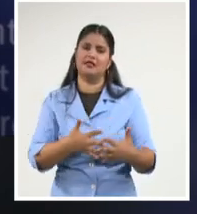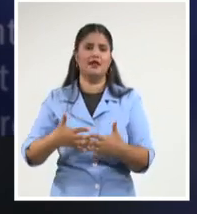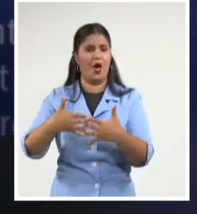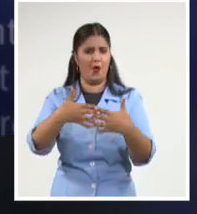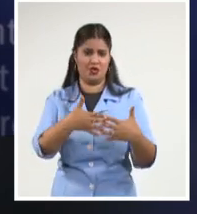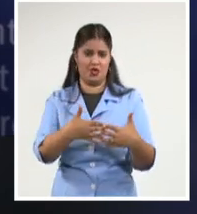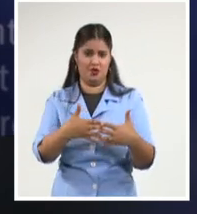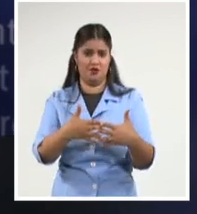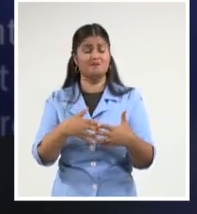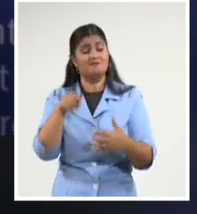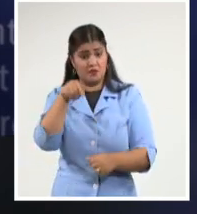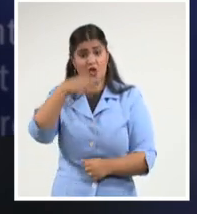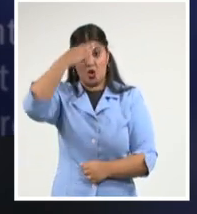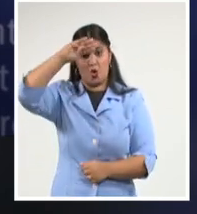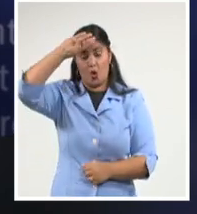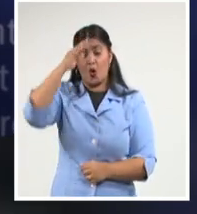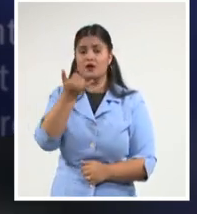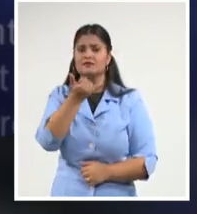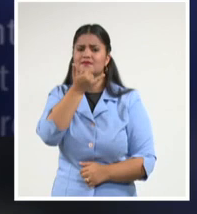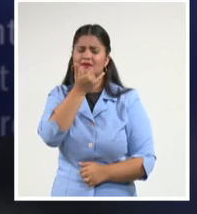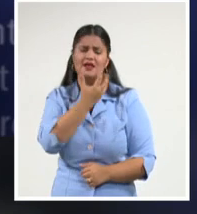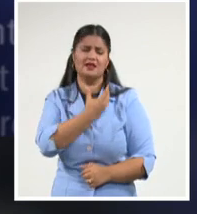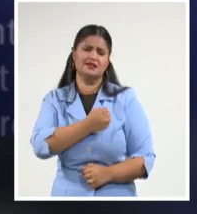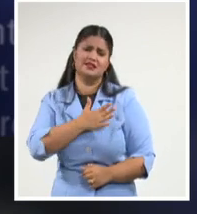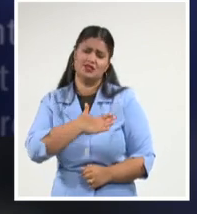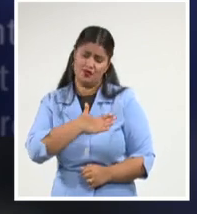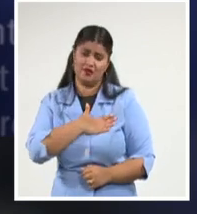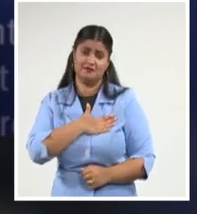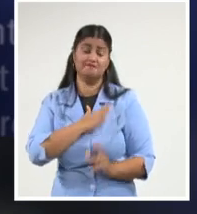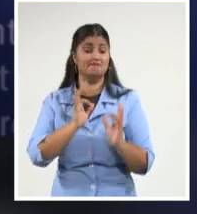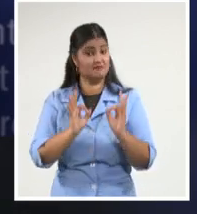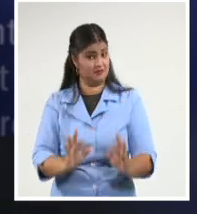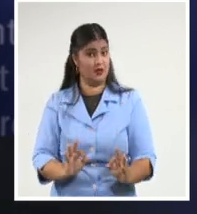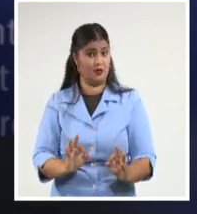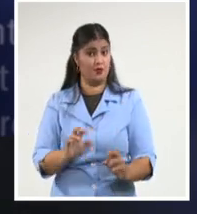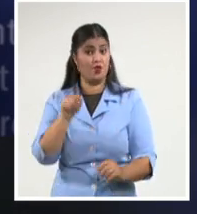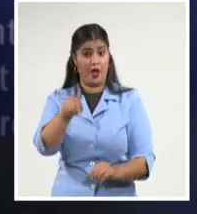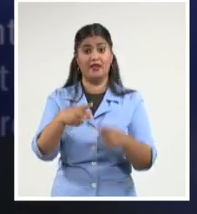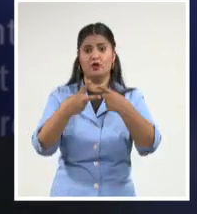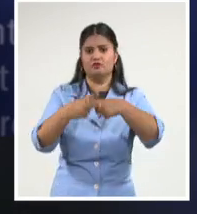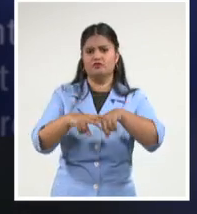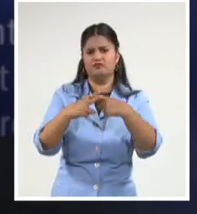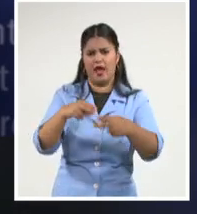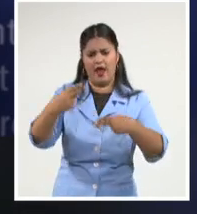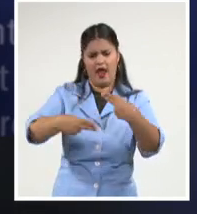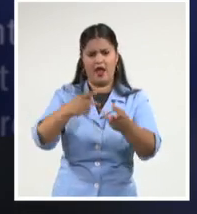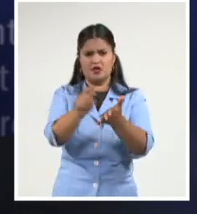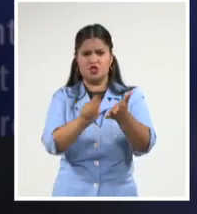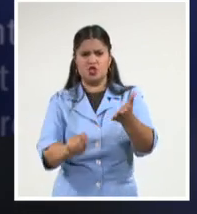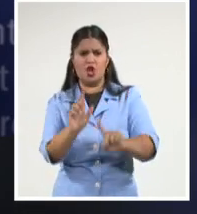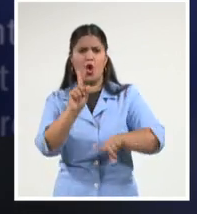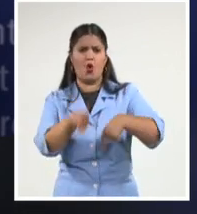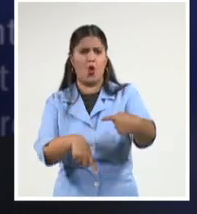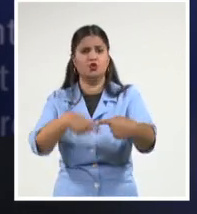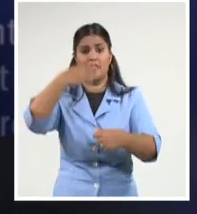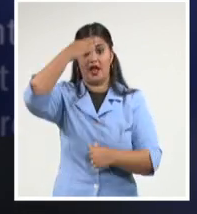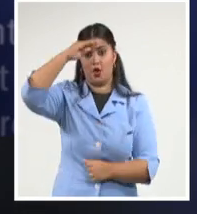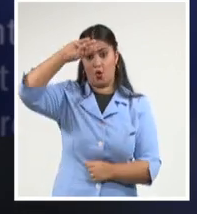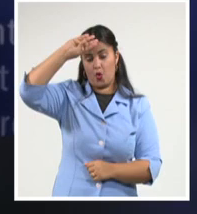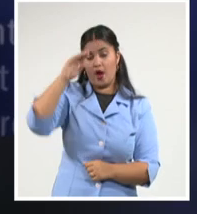Unfortunately, the possible approval of a new resolution against Cuba in the European Parliament constitutes